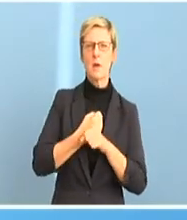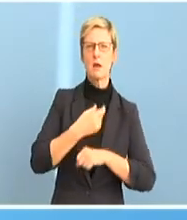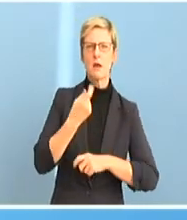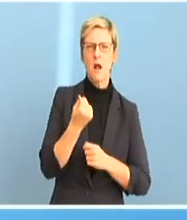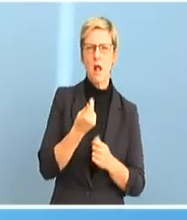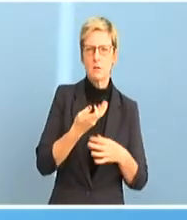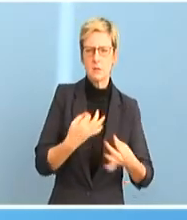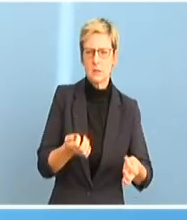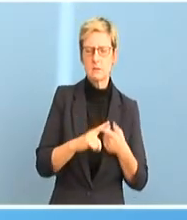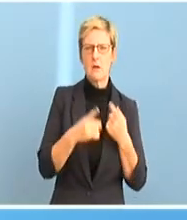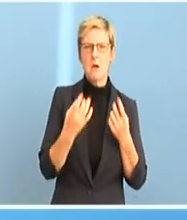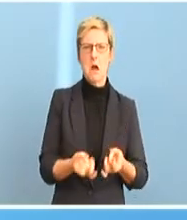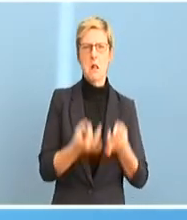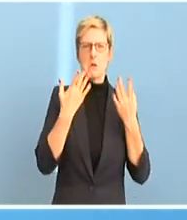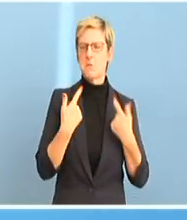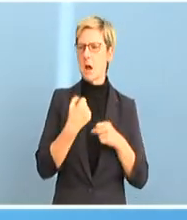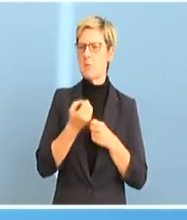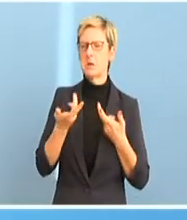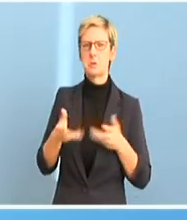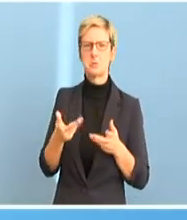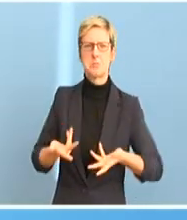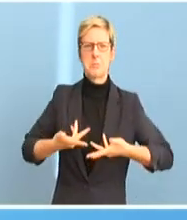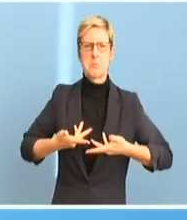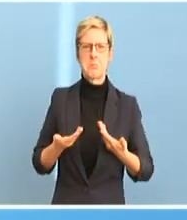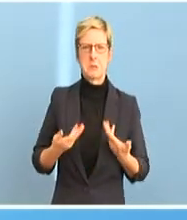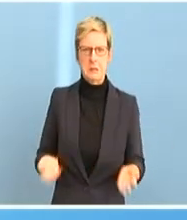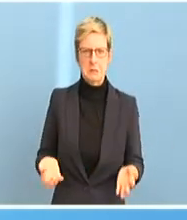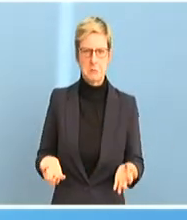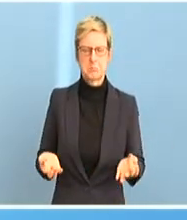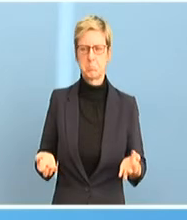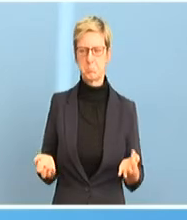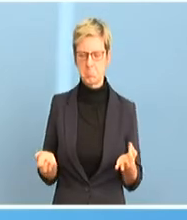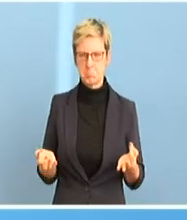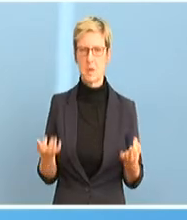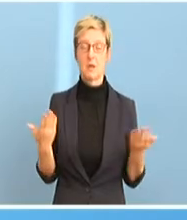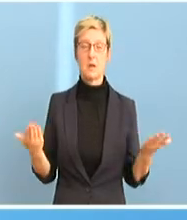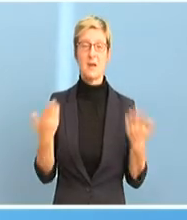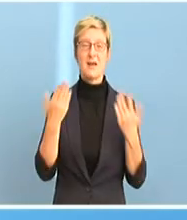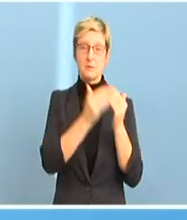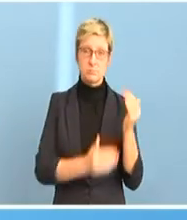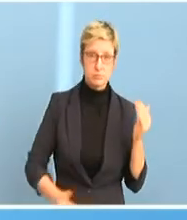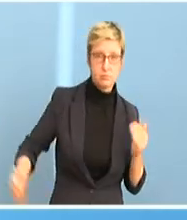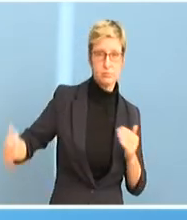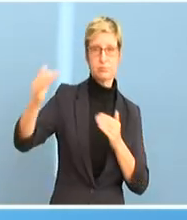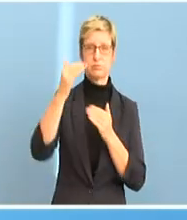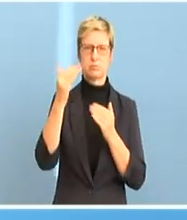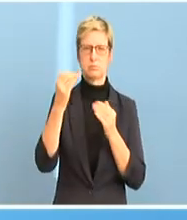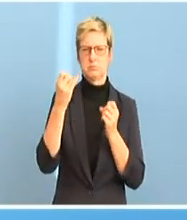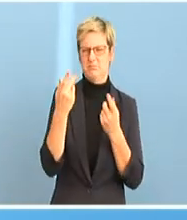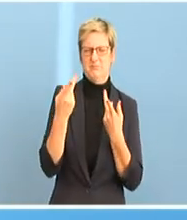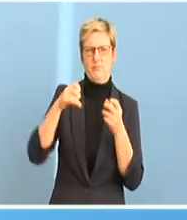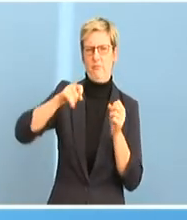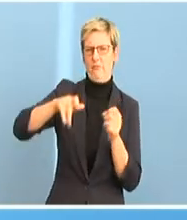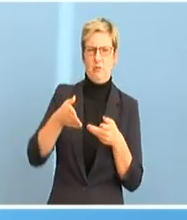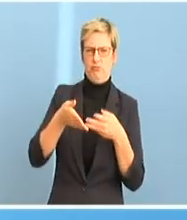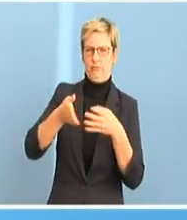Jobverlust kein Arbeitslosengeld erhalten. Eine Anhebung der Geringfügigkeitsgrenze halten wir daher weiter für den falschen